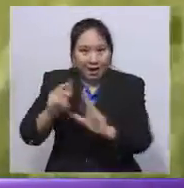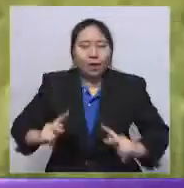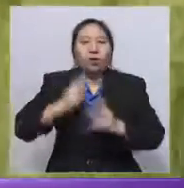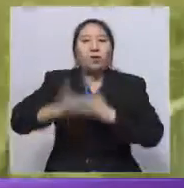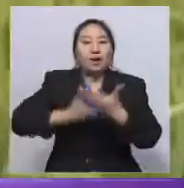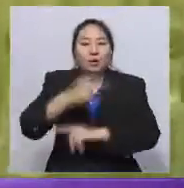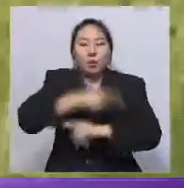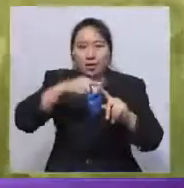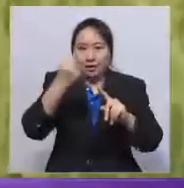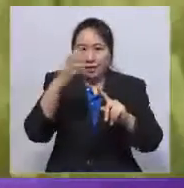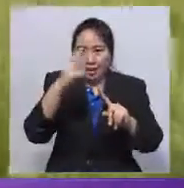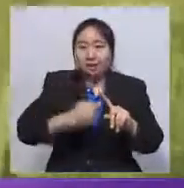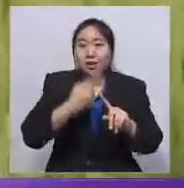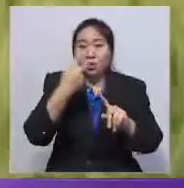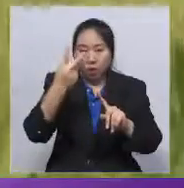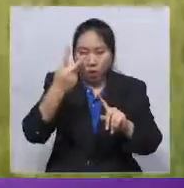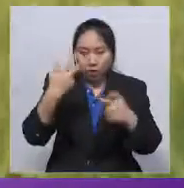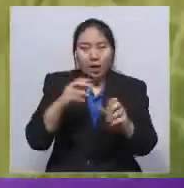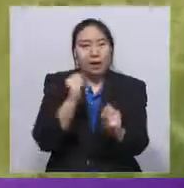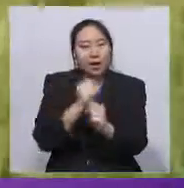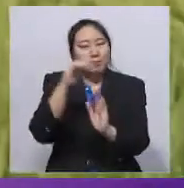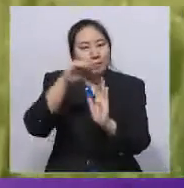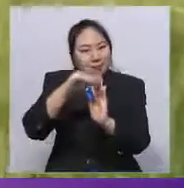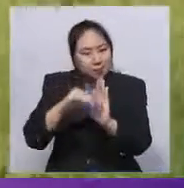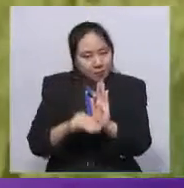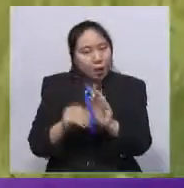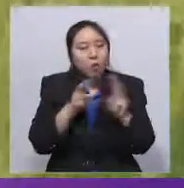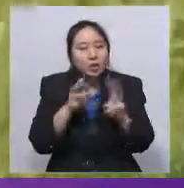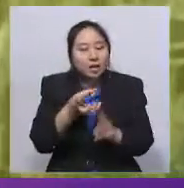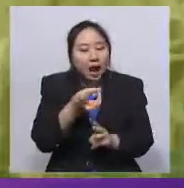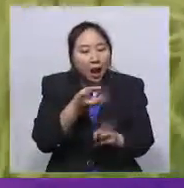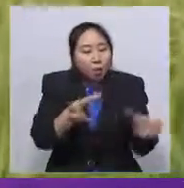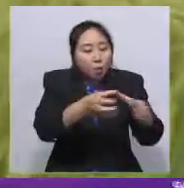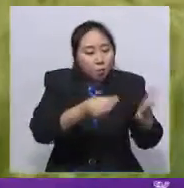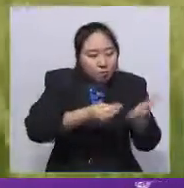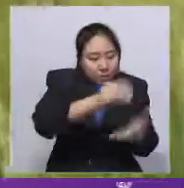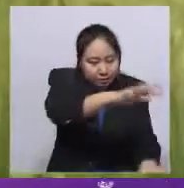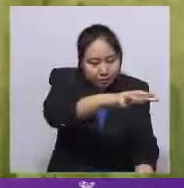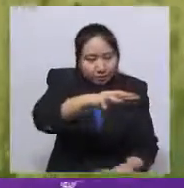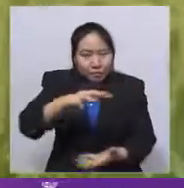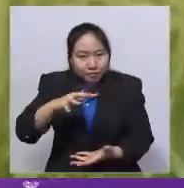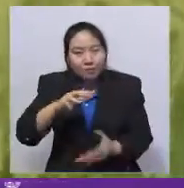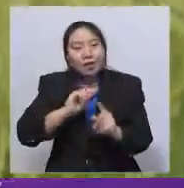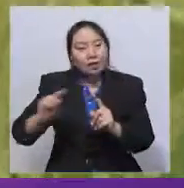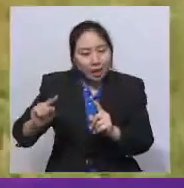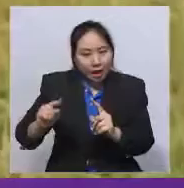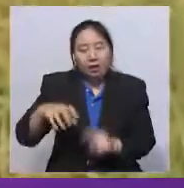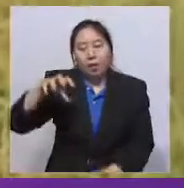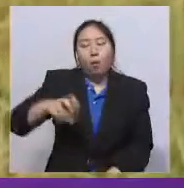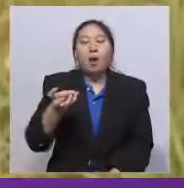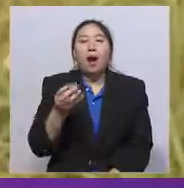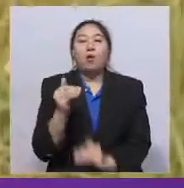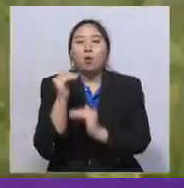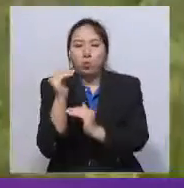ในวันที่15กุมภาพันธ์ก่อนจัดทำหลักเกณฑ์และเงื่อนไขการรับซื้อข้าวจากสหกรณ์กลุ่มเกษตรกรโดยกรมการข้